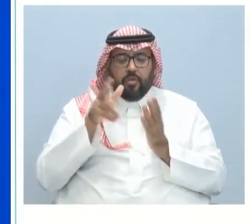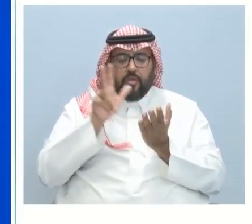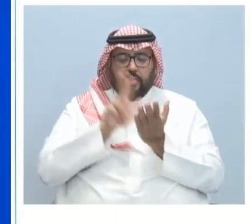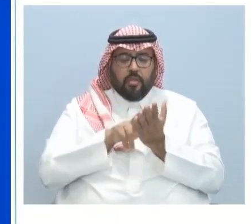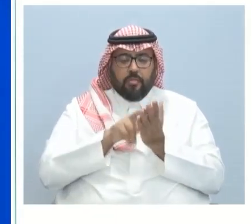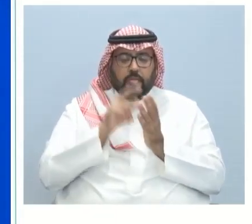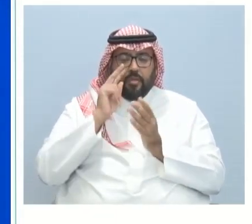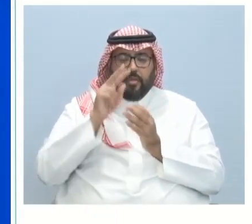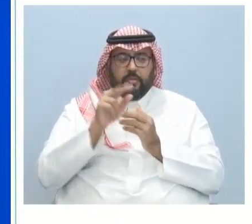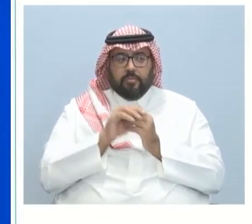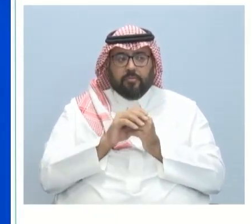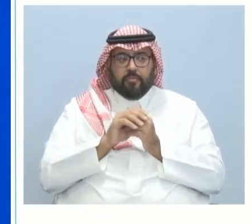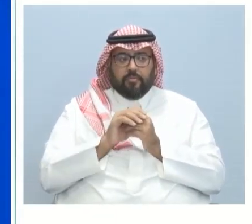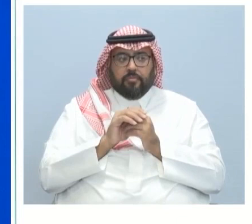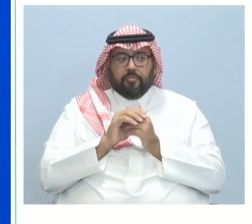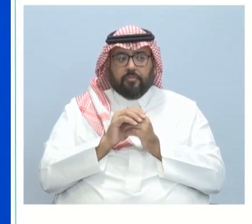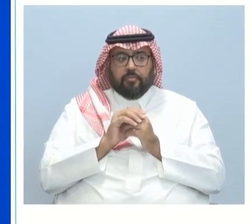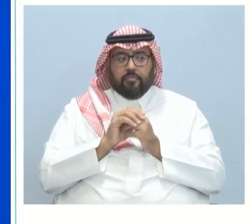عملي على